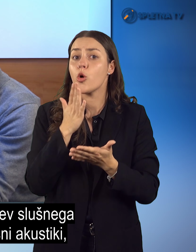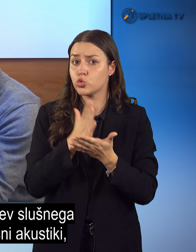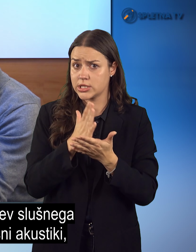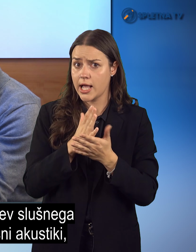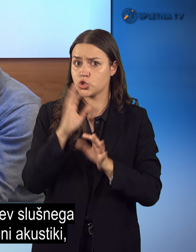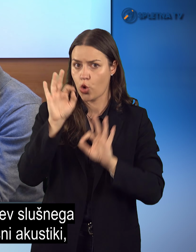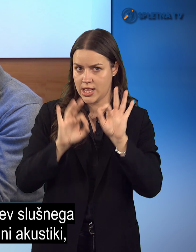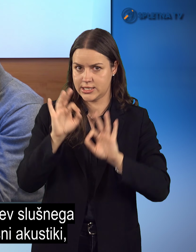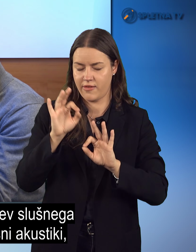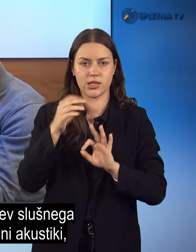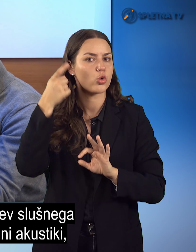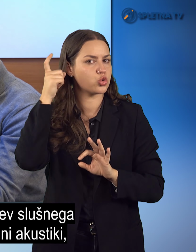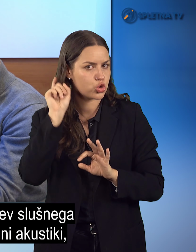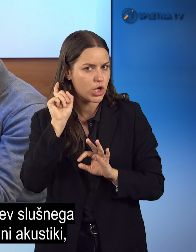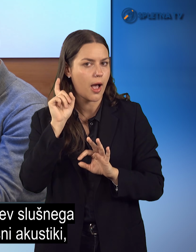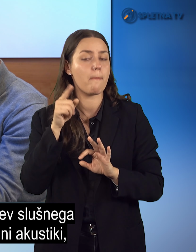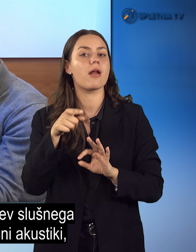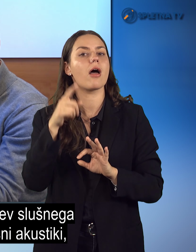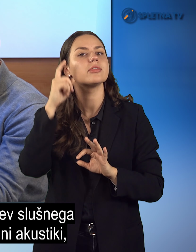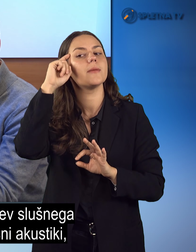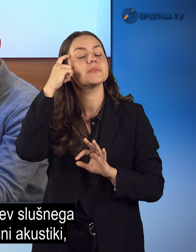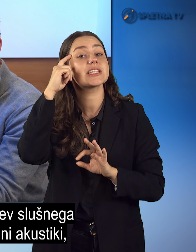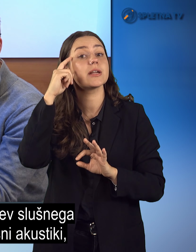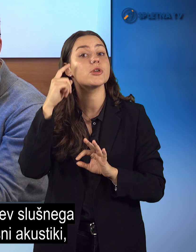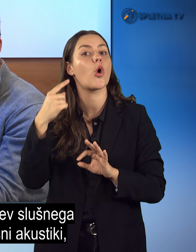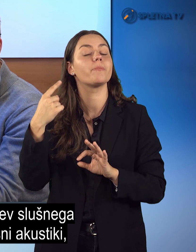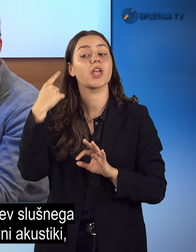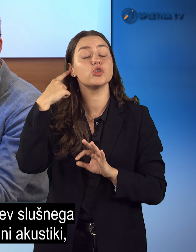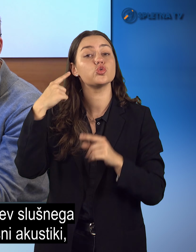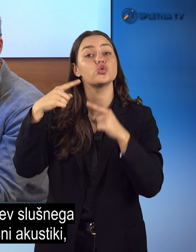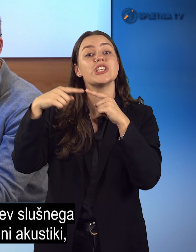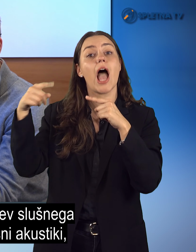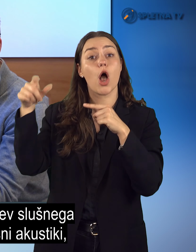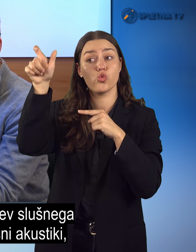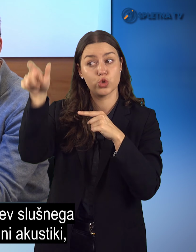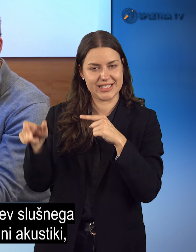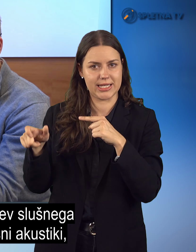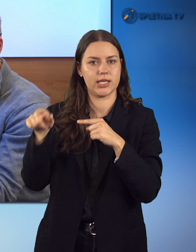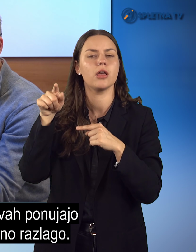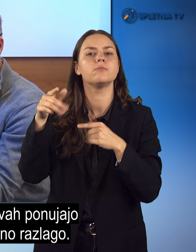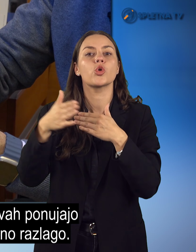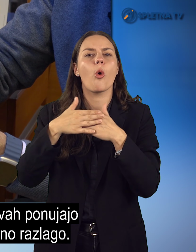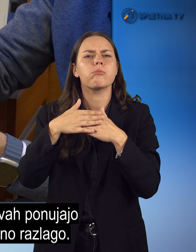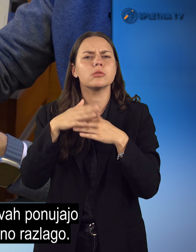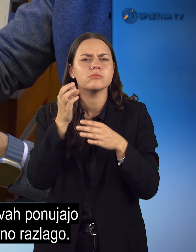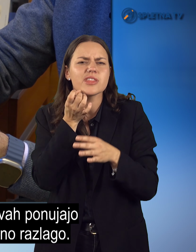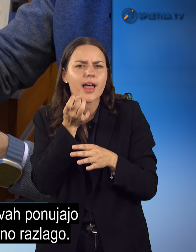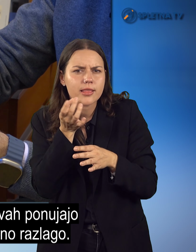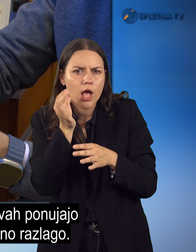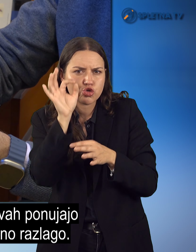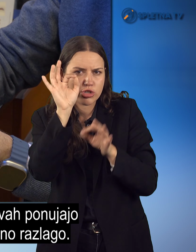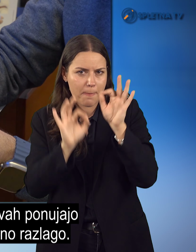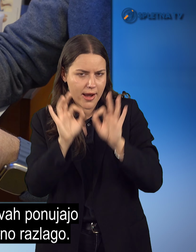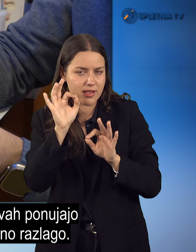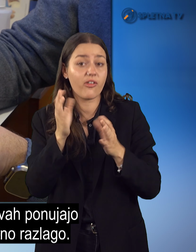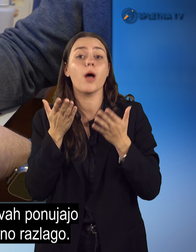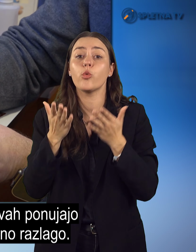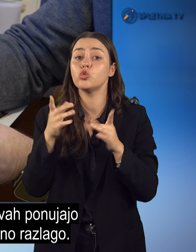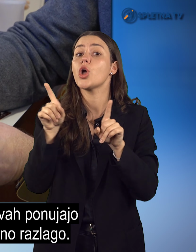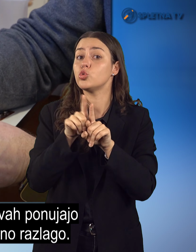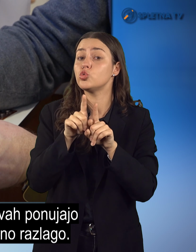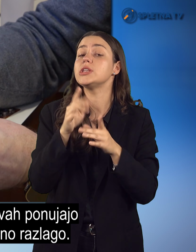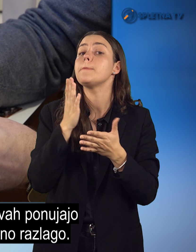Za ustrezno nastavitev slušnega aparata skrbijo slušni akustiki, ki ob natančnih meritvah ponujajo